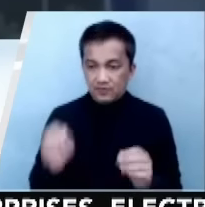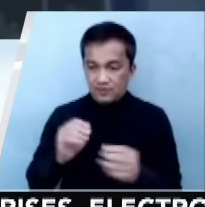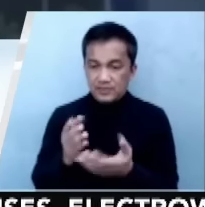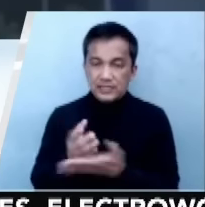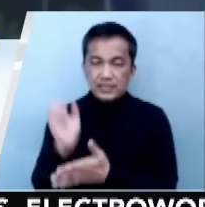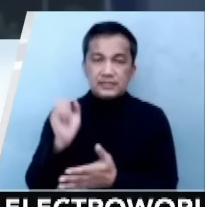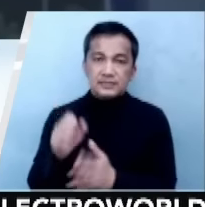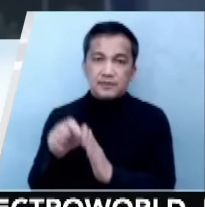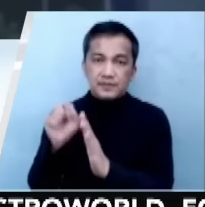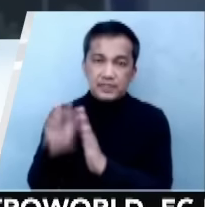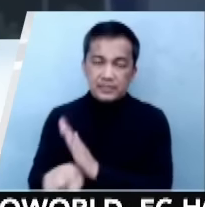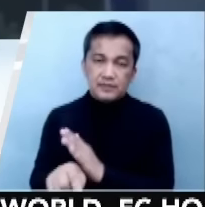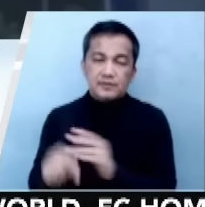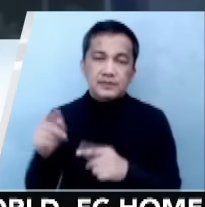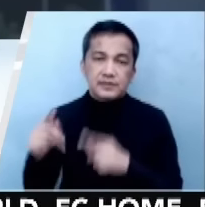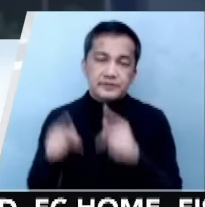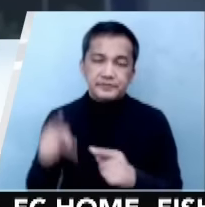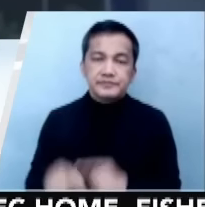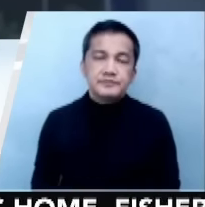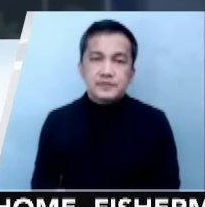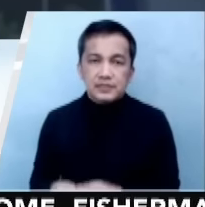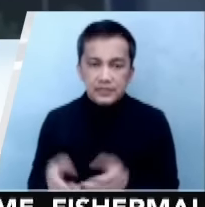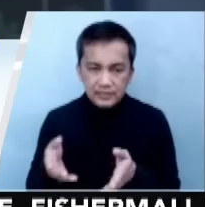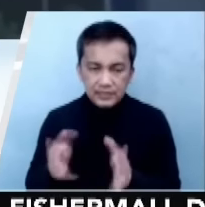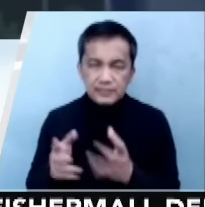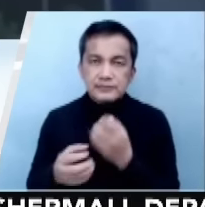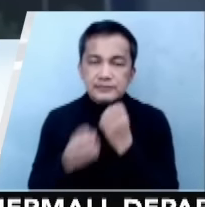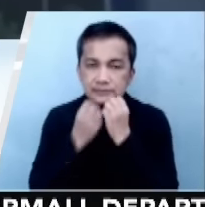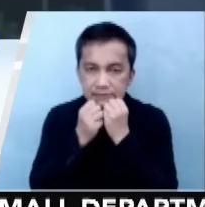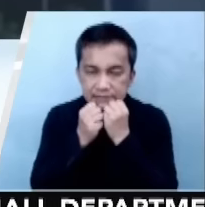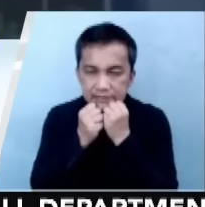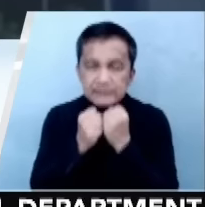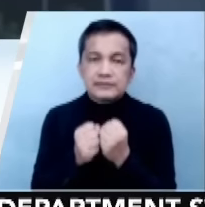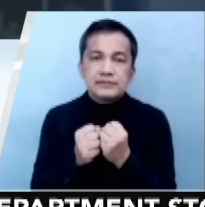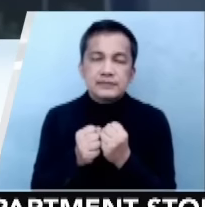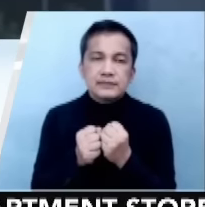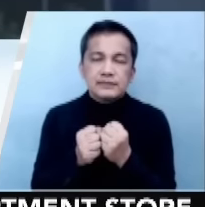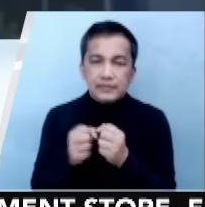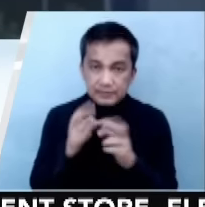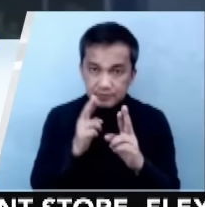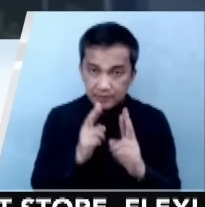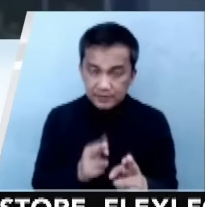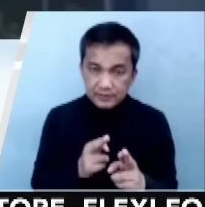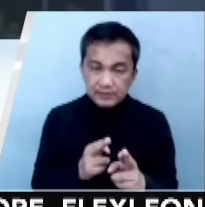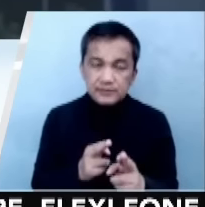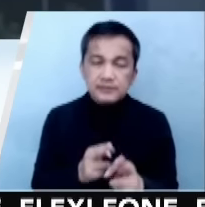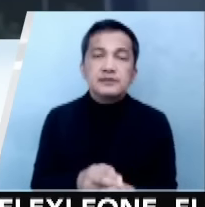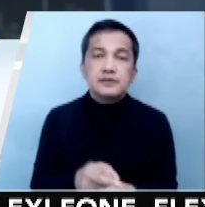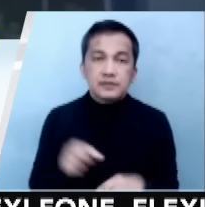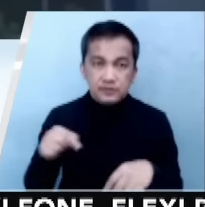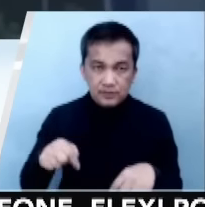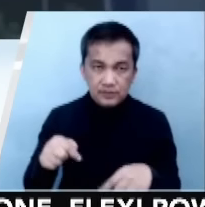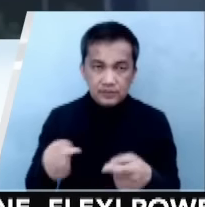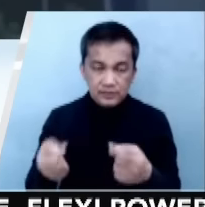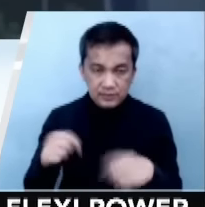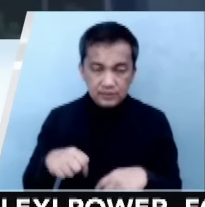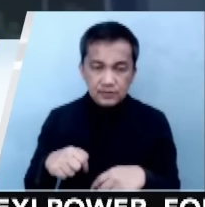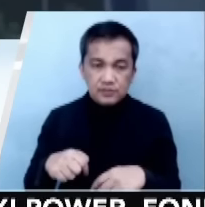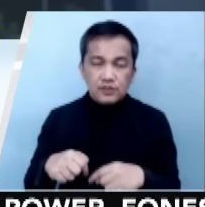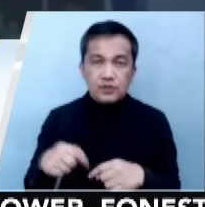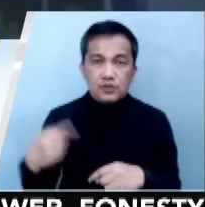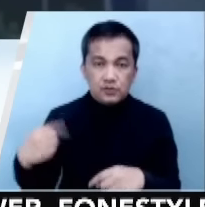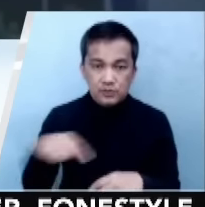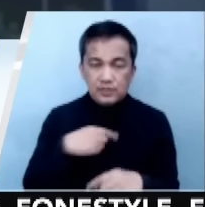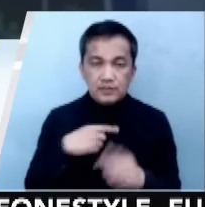ng ibang tao. Let us preserve, let us respect. Nandito po tayo, we are called law enforcers, then